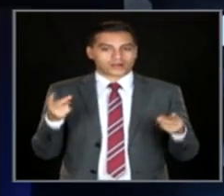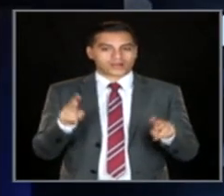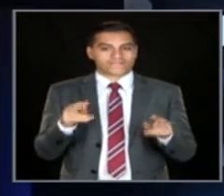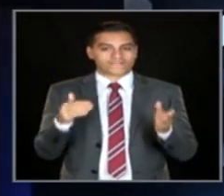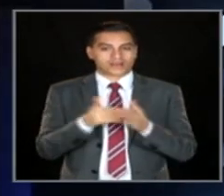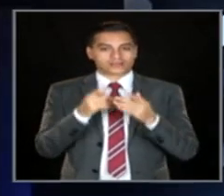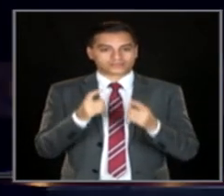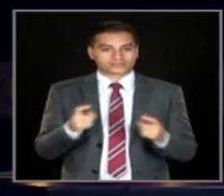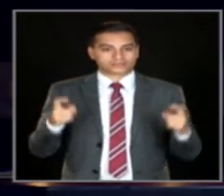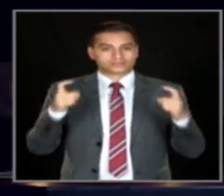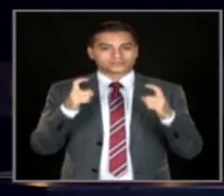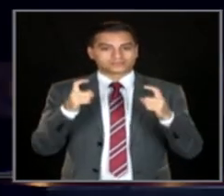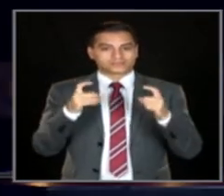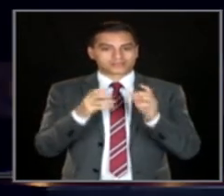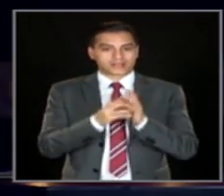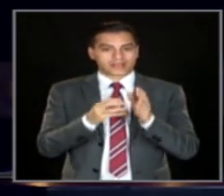جامعة اسكندرية دور الثمانية.